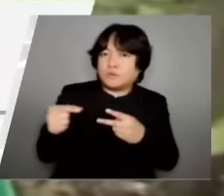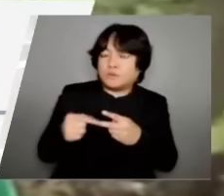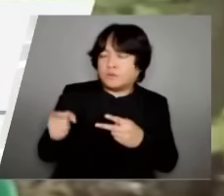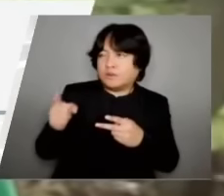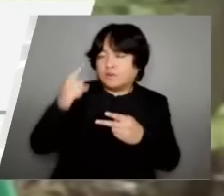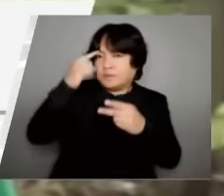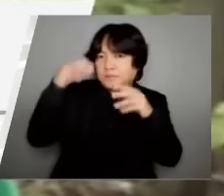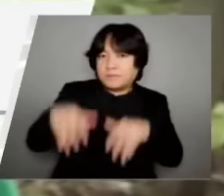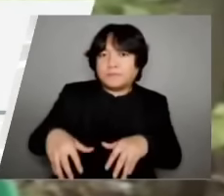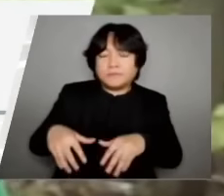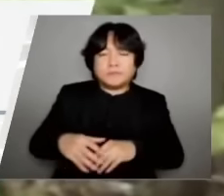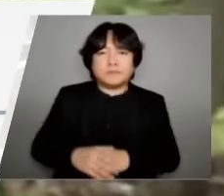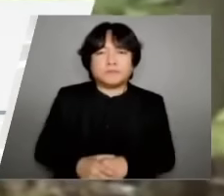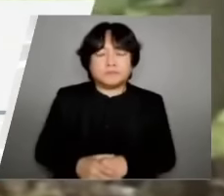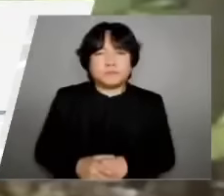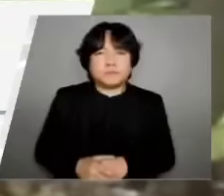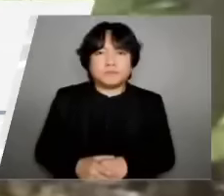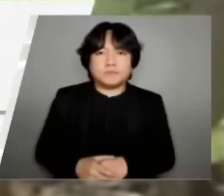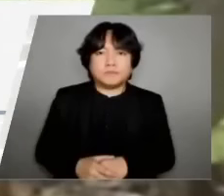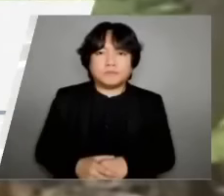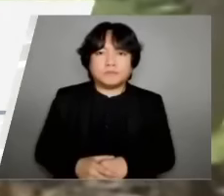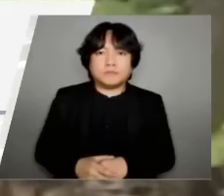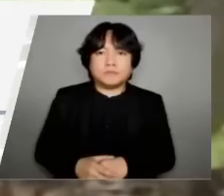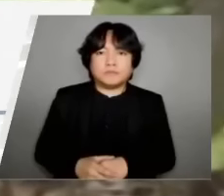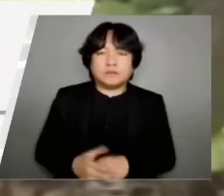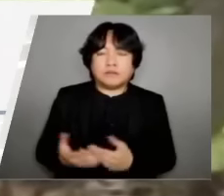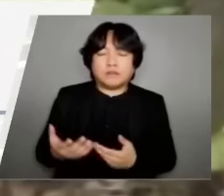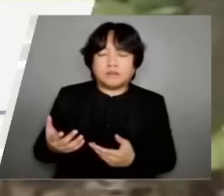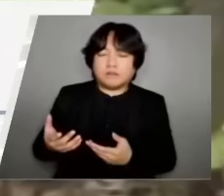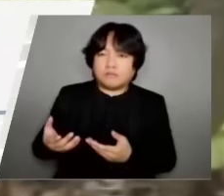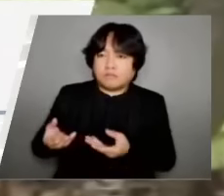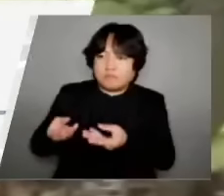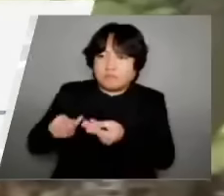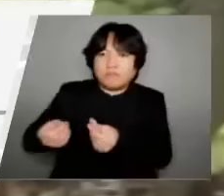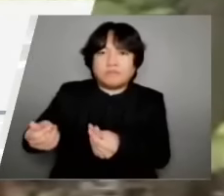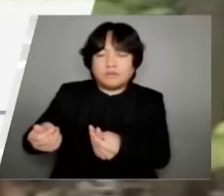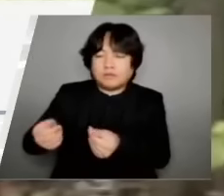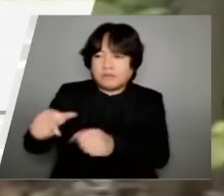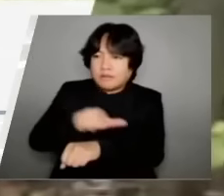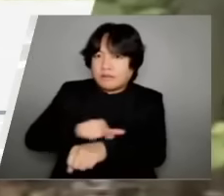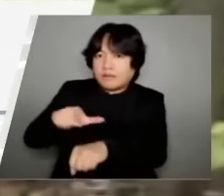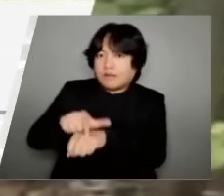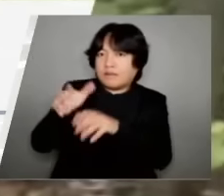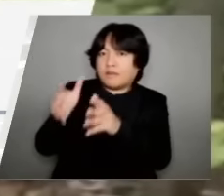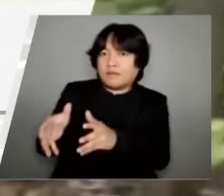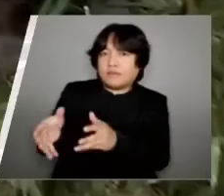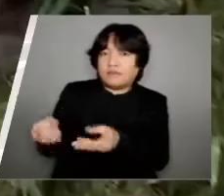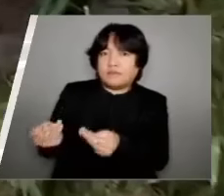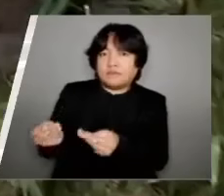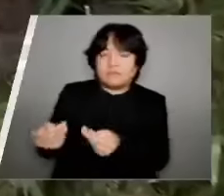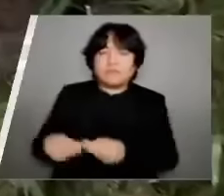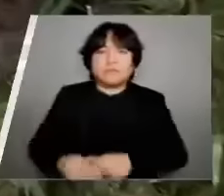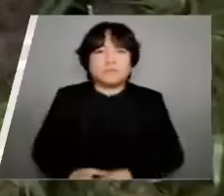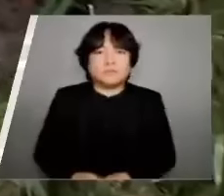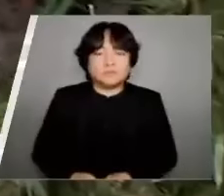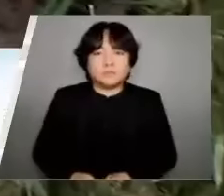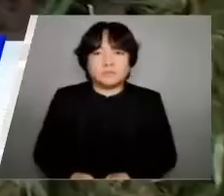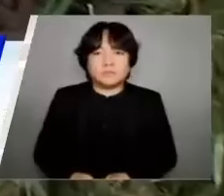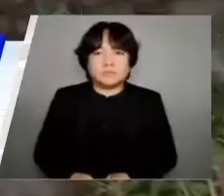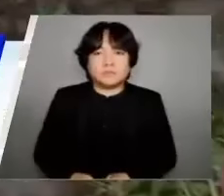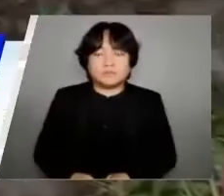bahay. Ano na lang po, lupa na lang po, saka malalaking batid yung kumalit po na nakayo ng bahay. Natagpo ang patay